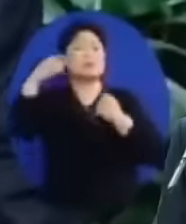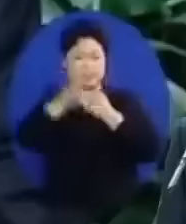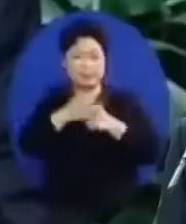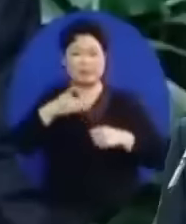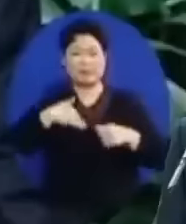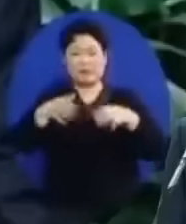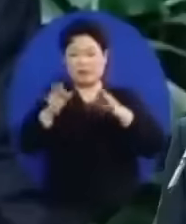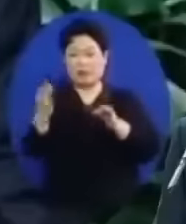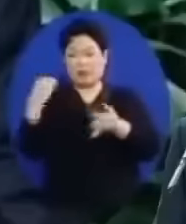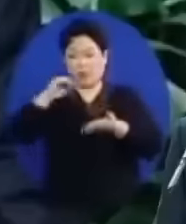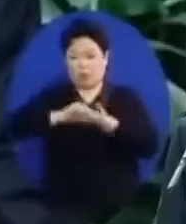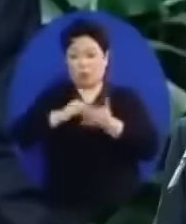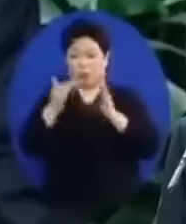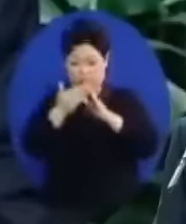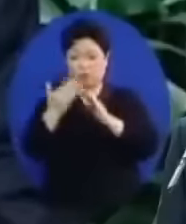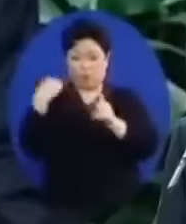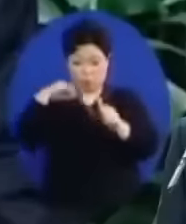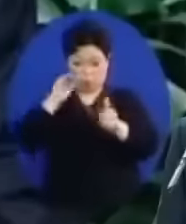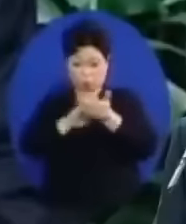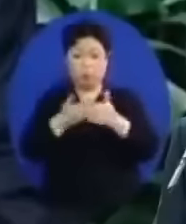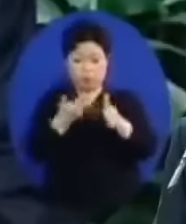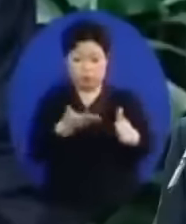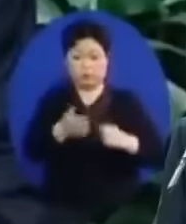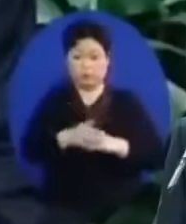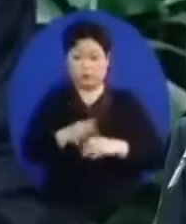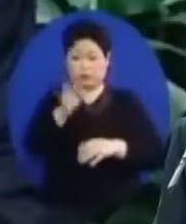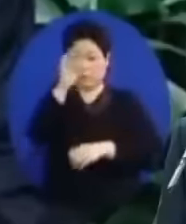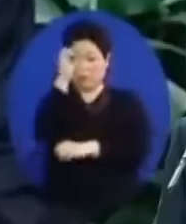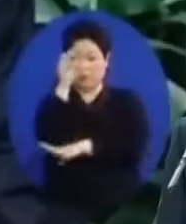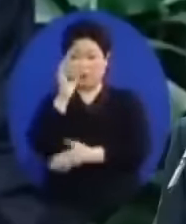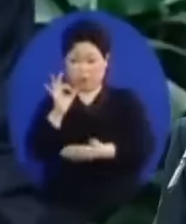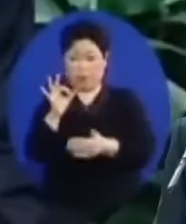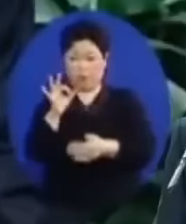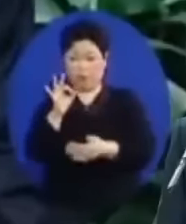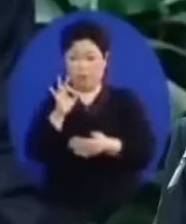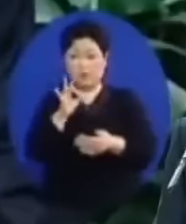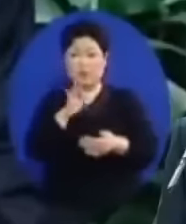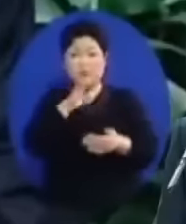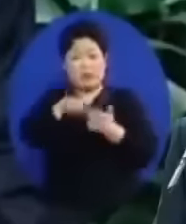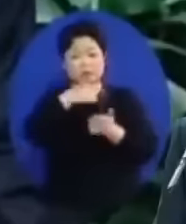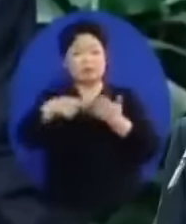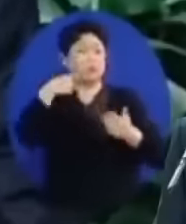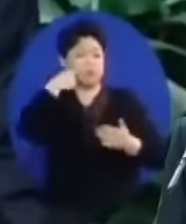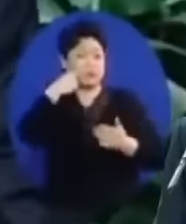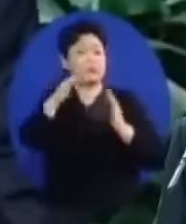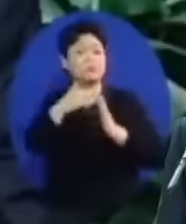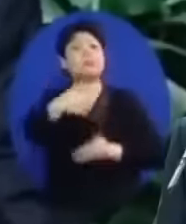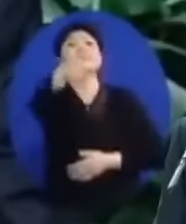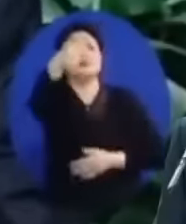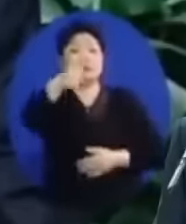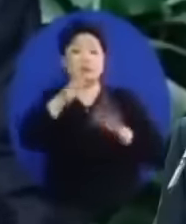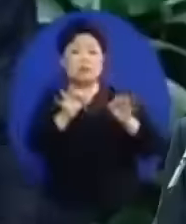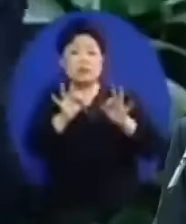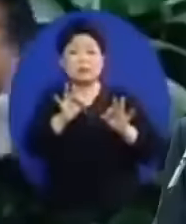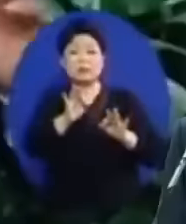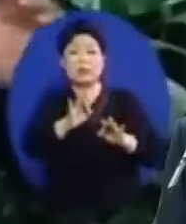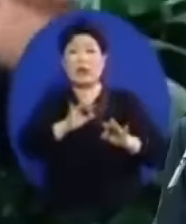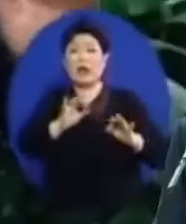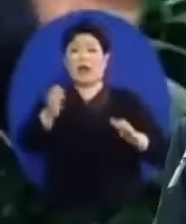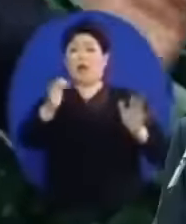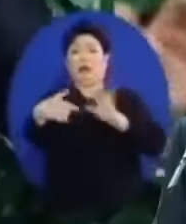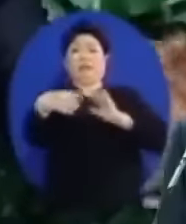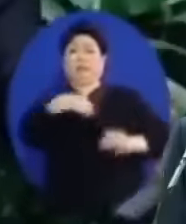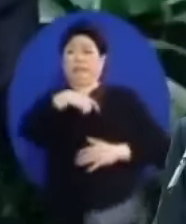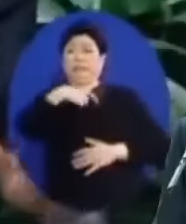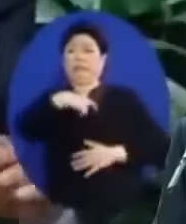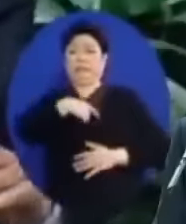내가 은행에 도로 내놨습니다. 내 원금 빌린 것 못 갚겠으니까 집 가져가라고. 은행에서 안 가져가겠다.